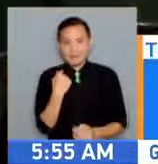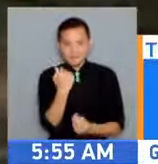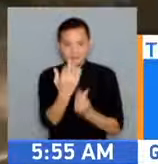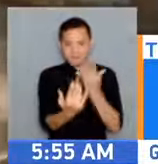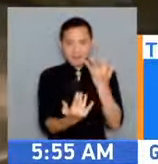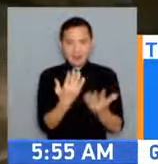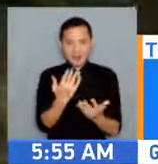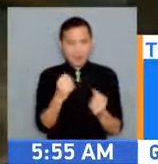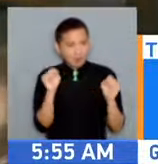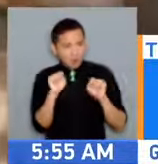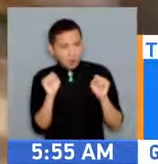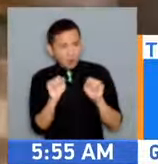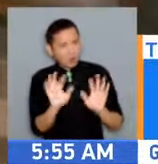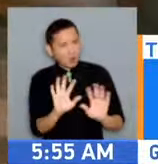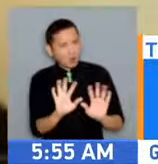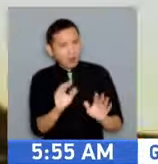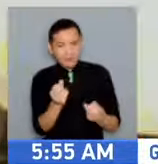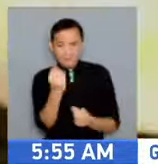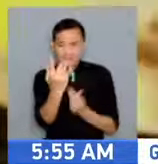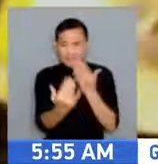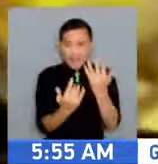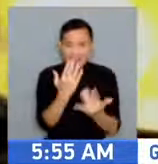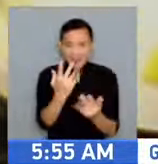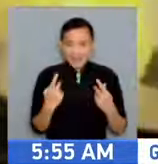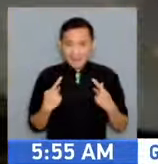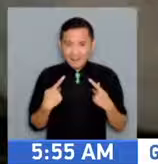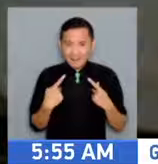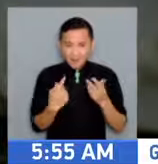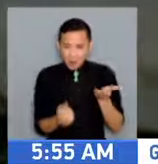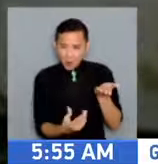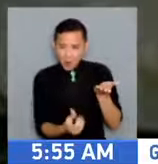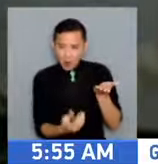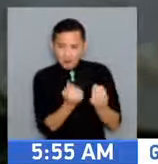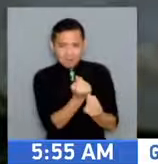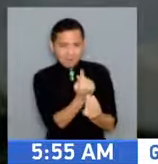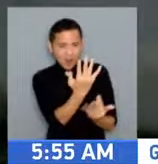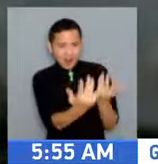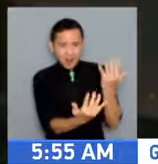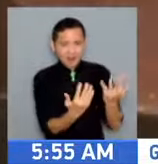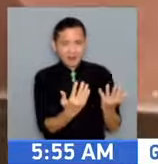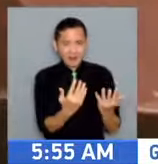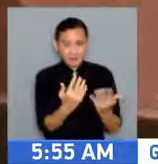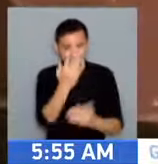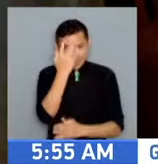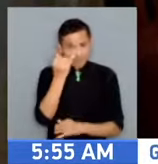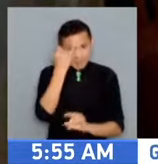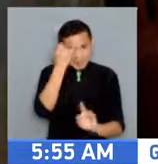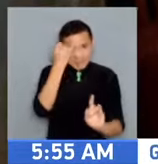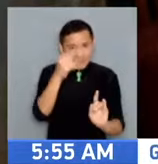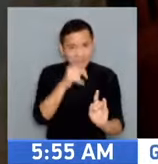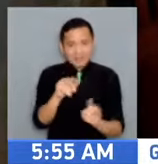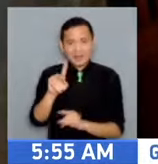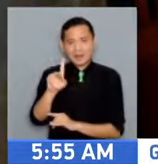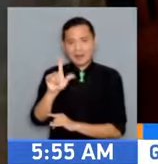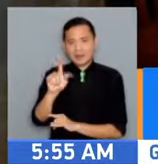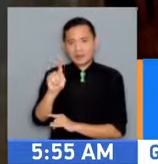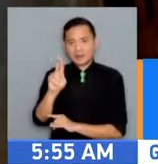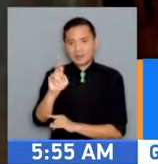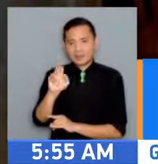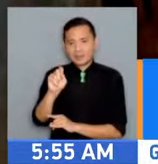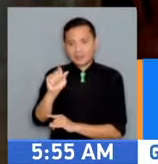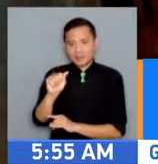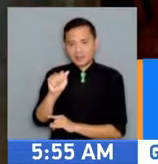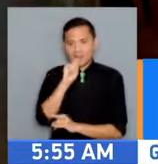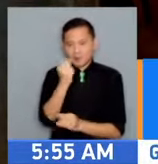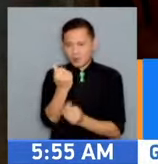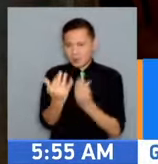nag-aapoy din. Tingnan mo yan. Hot and cold ngayong umaga. Imagine ninyo yung kaldereta ninyo naglalagablab sa sarap. Masasabi mo ba ang